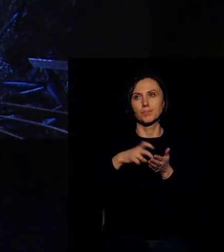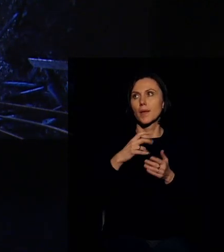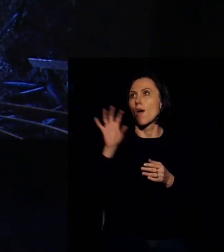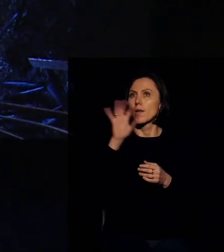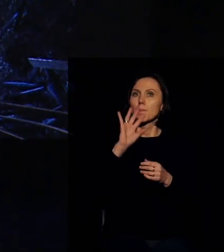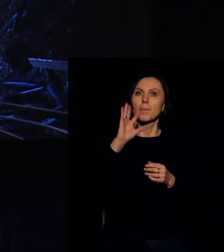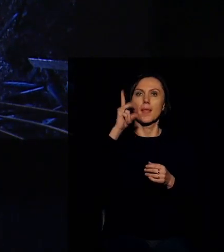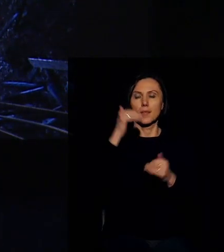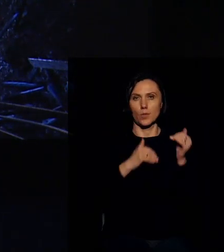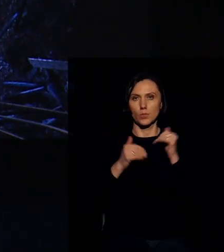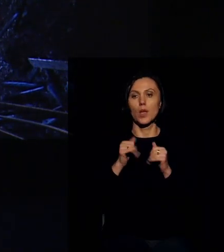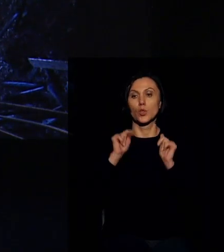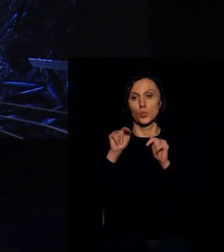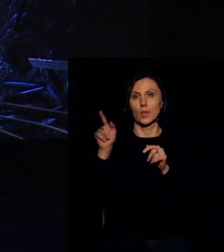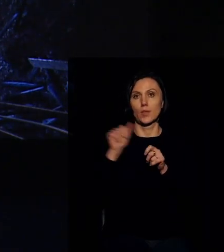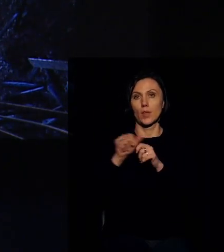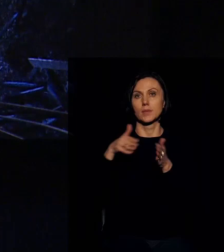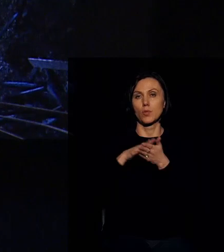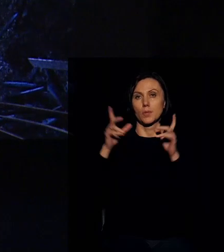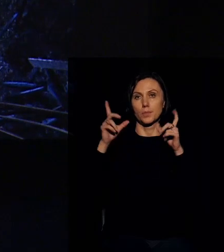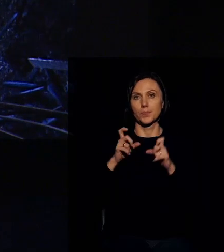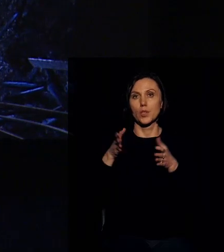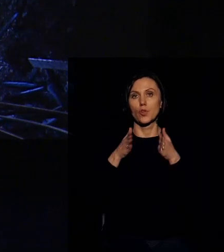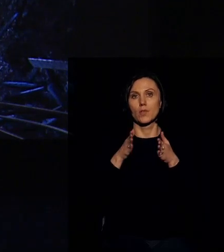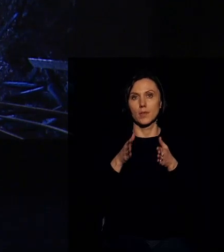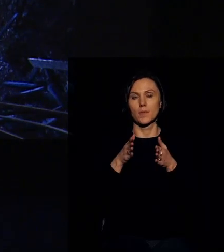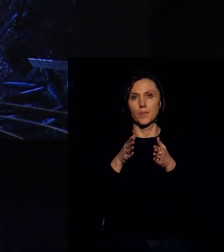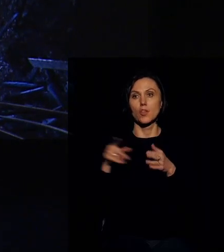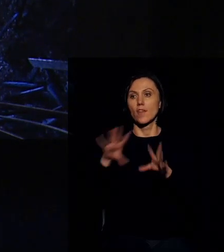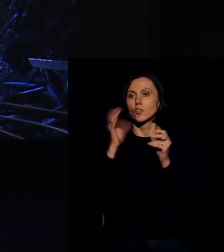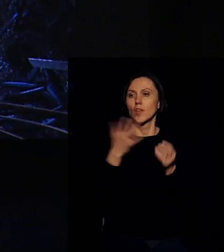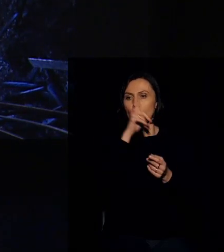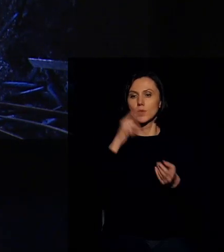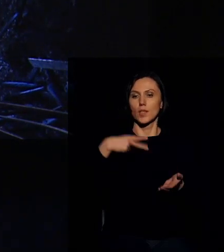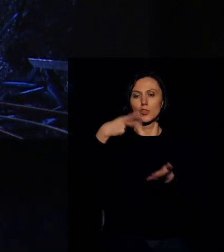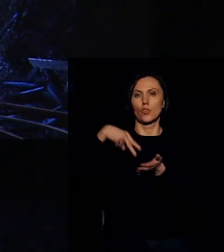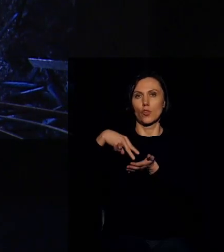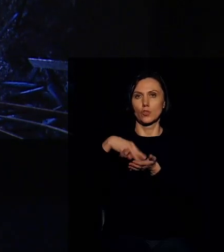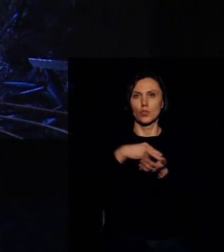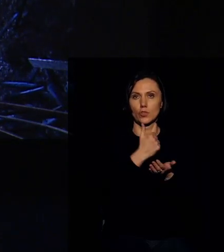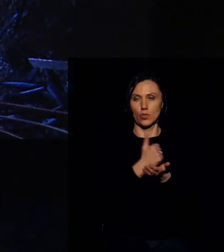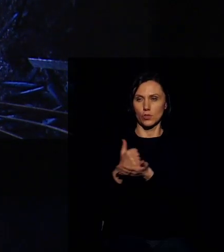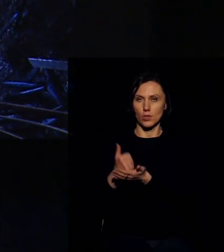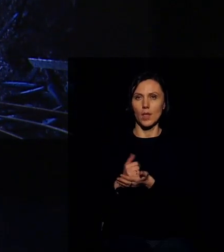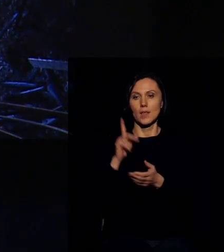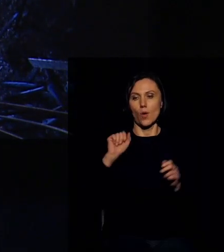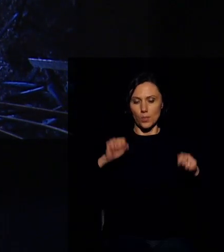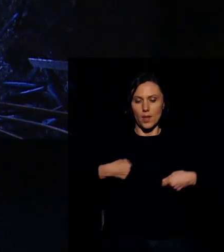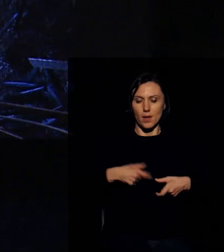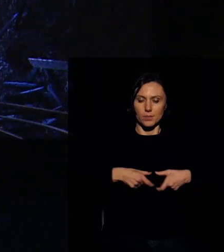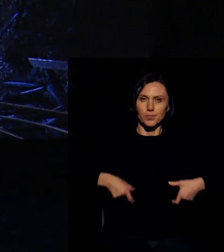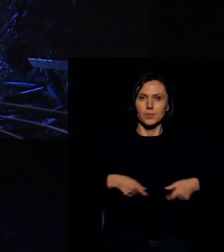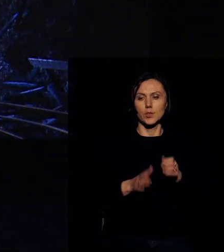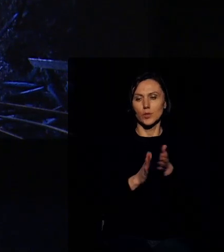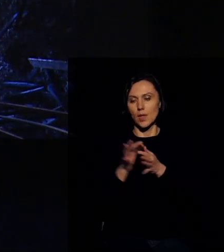i tu zaczyna się ferrata. To jest miejsce, gdzie wszyscy przystają i zakładają sprzęt wspinaczkowy, czyli właśnie uprząż i